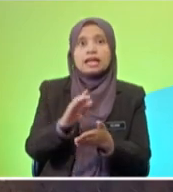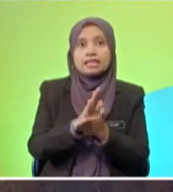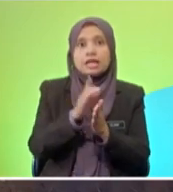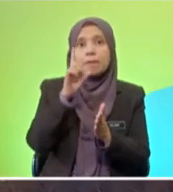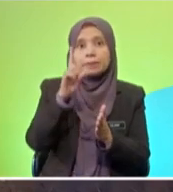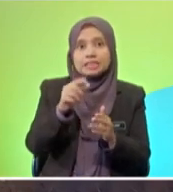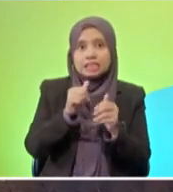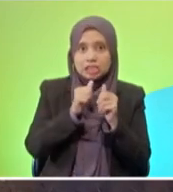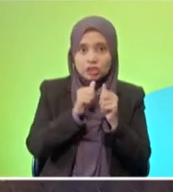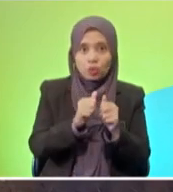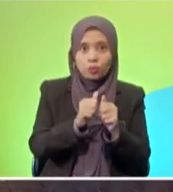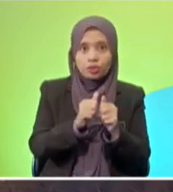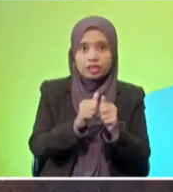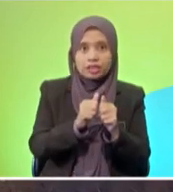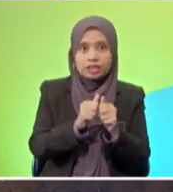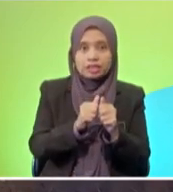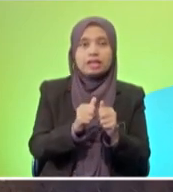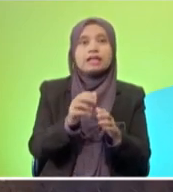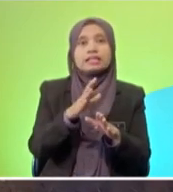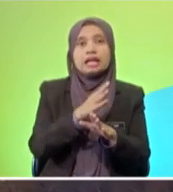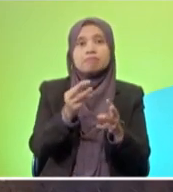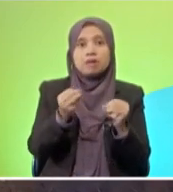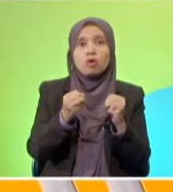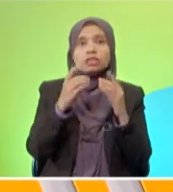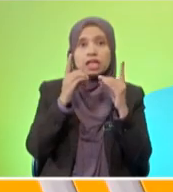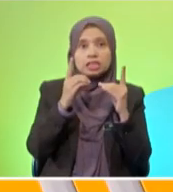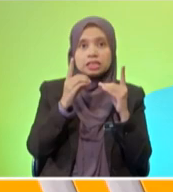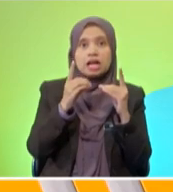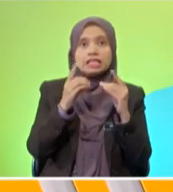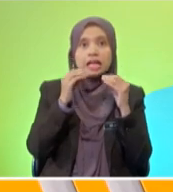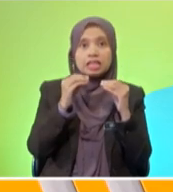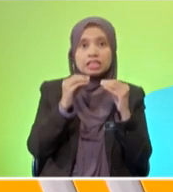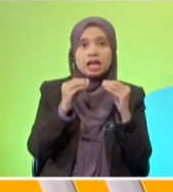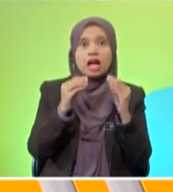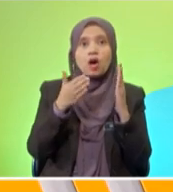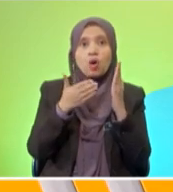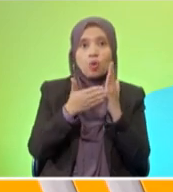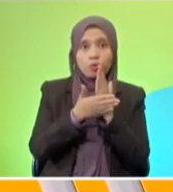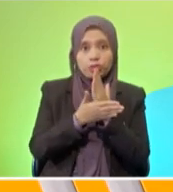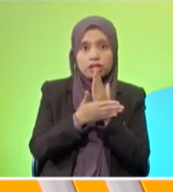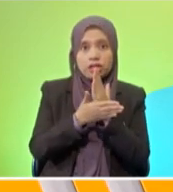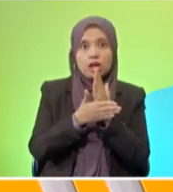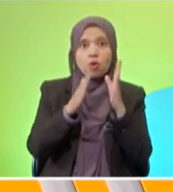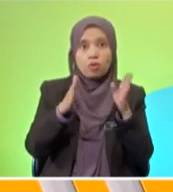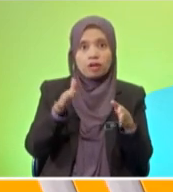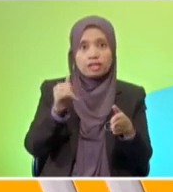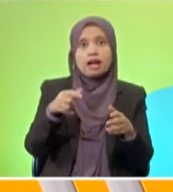pandai betul jadi murid-murid ingat apa yang dipesan oleh Rina berdasarkan